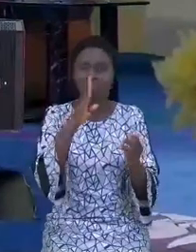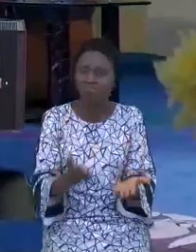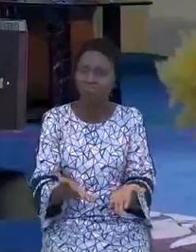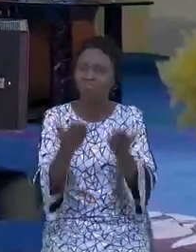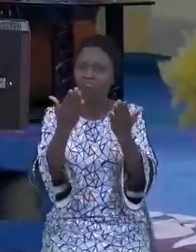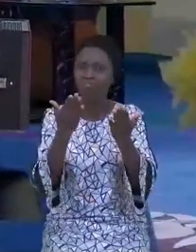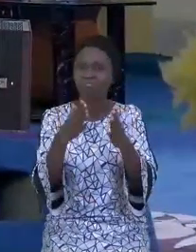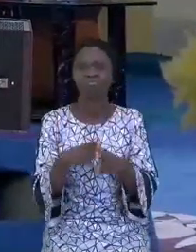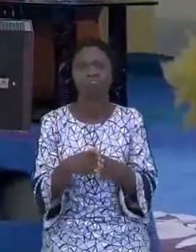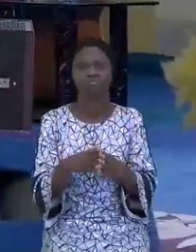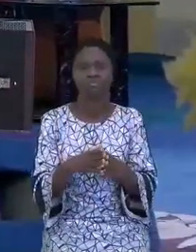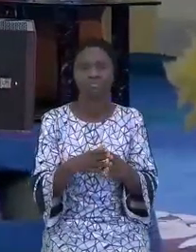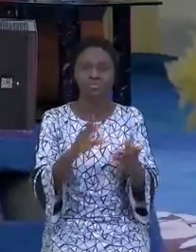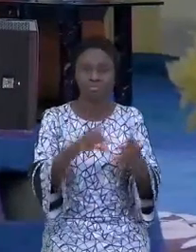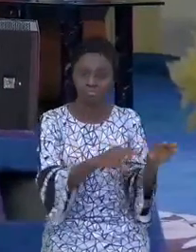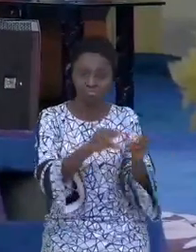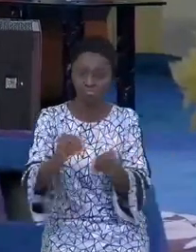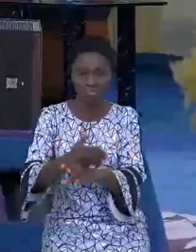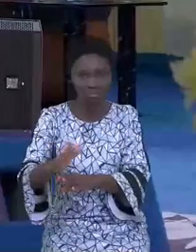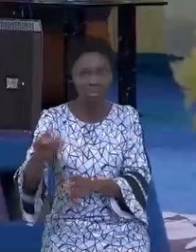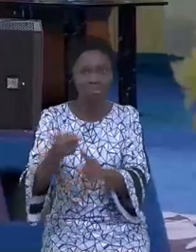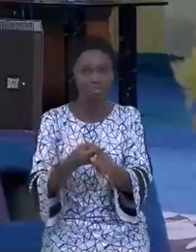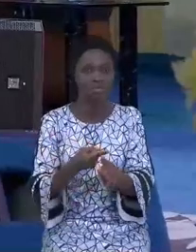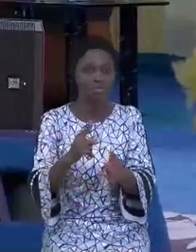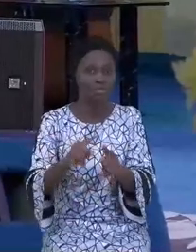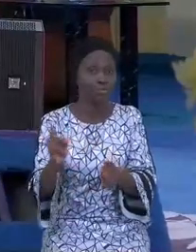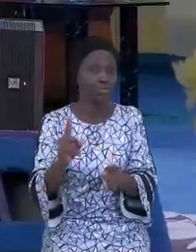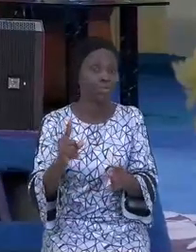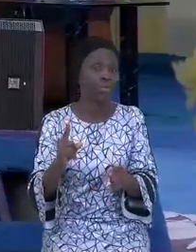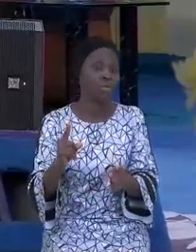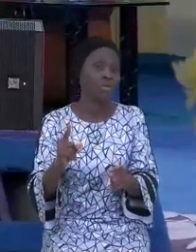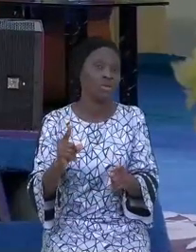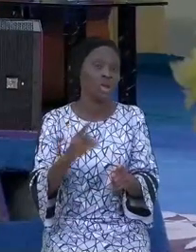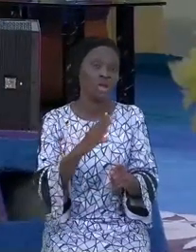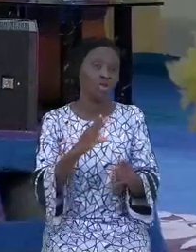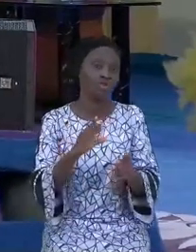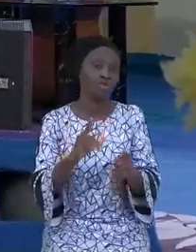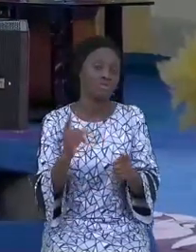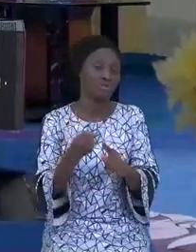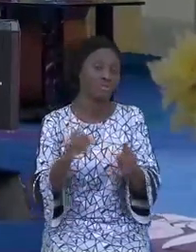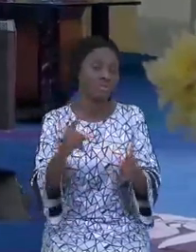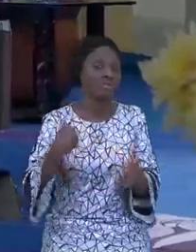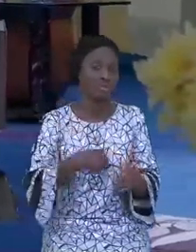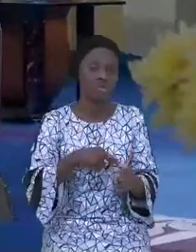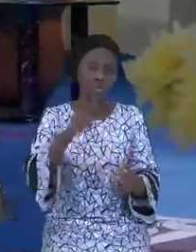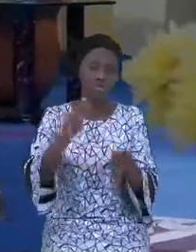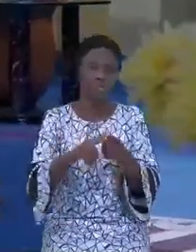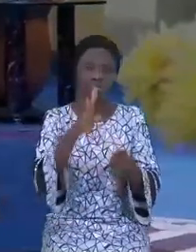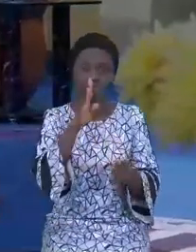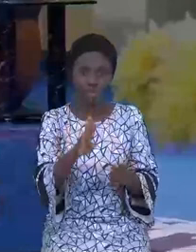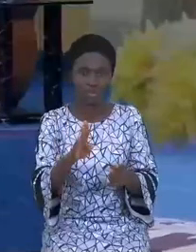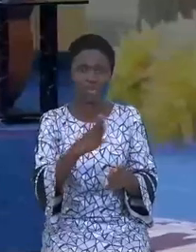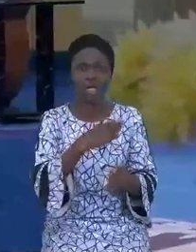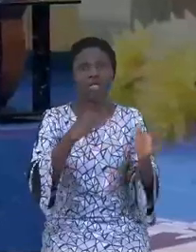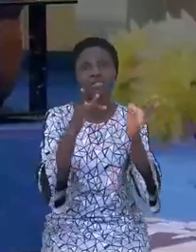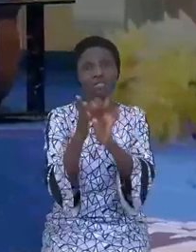ôté de là où nous étions pour nous amener là où nous devons être. Et le Seigneur Jésus a donné